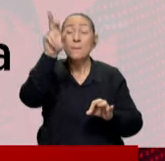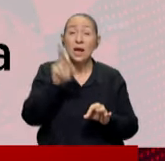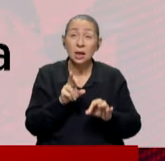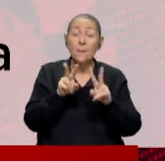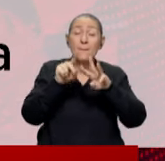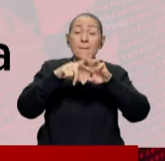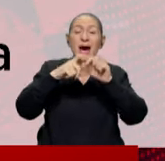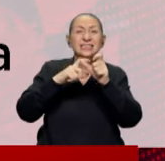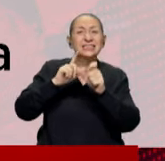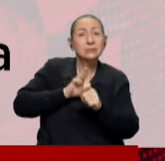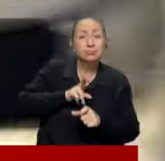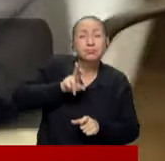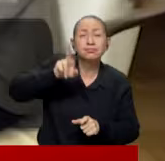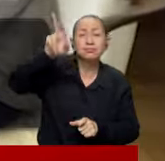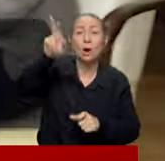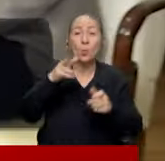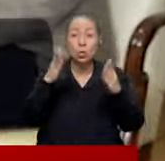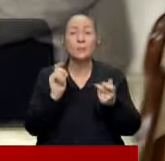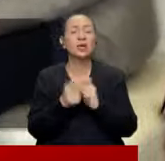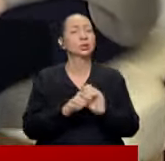da götürseler durum değişmez.